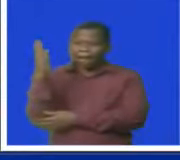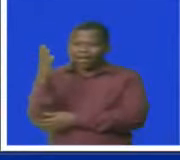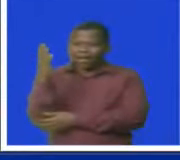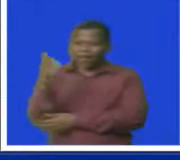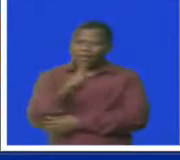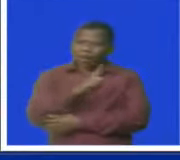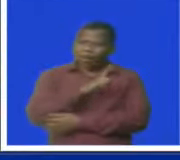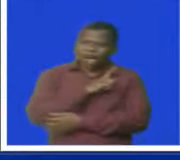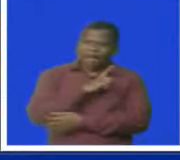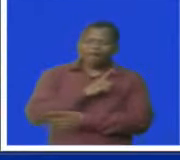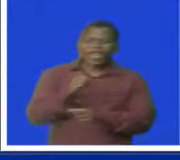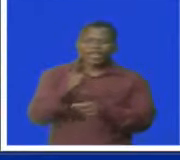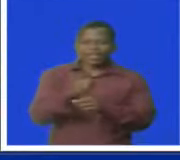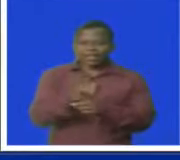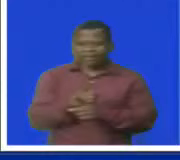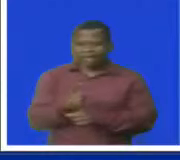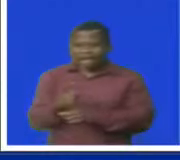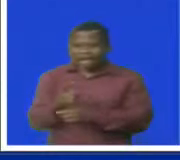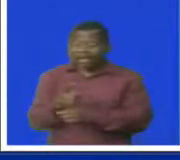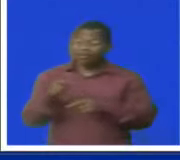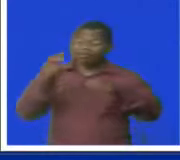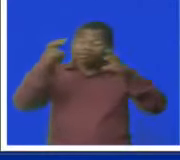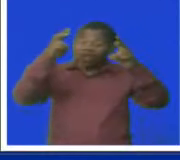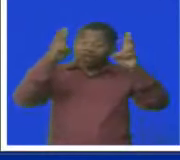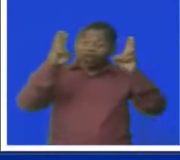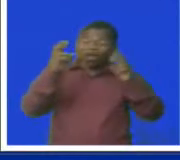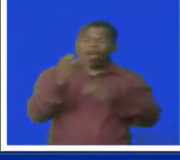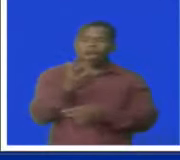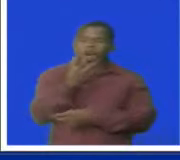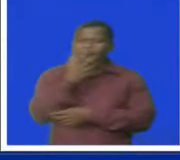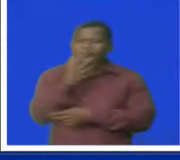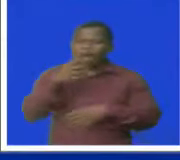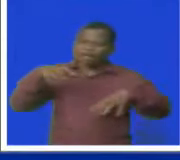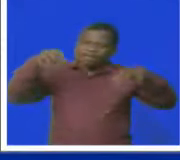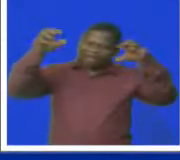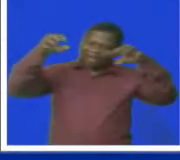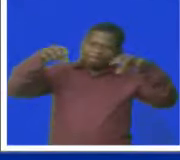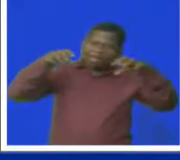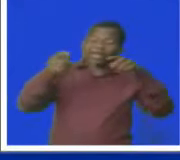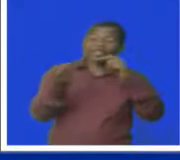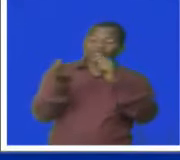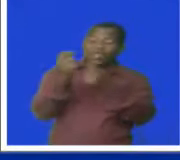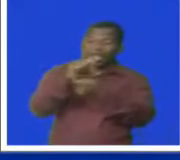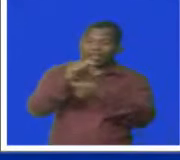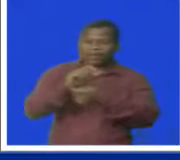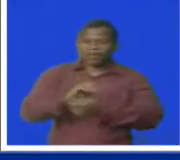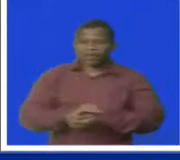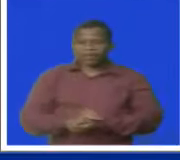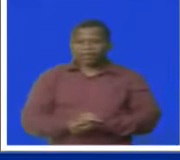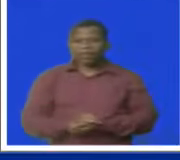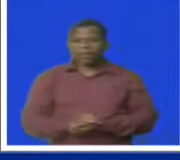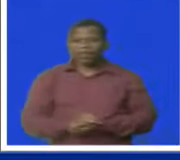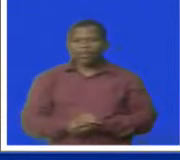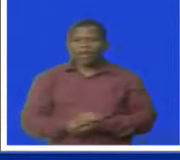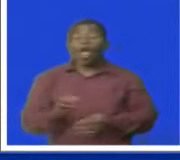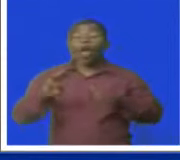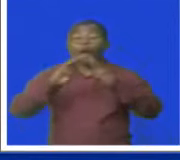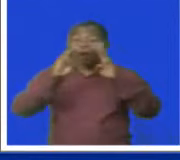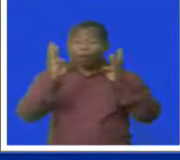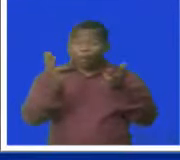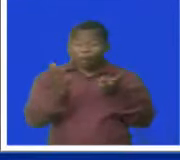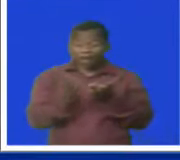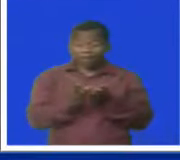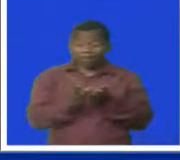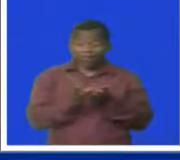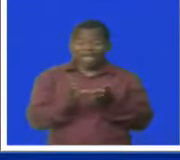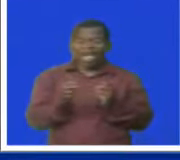selitulu. Umhlaba solo ubhekene nenkinga yekuguquguquka kwesimo selitulu lokho faka ikhathi ke nelive